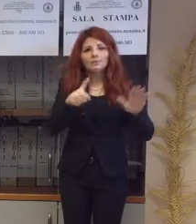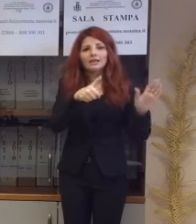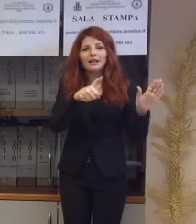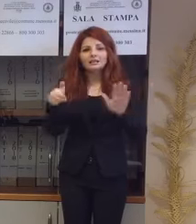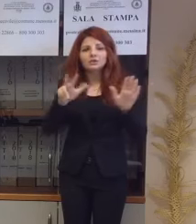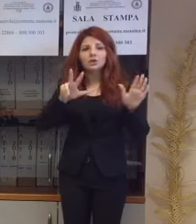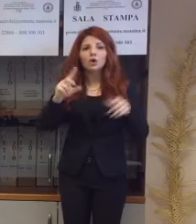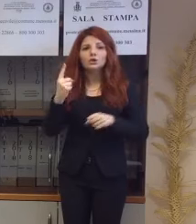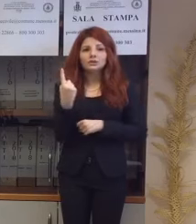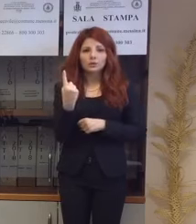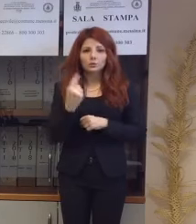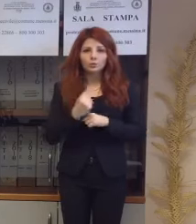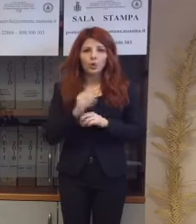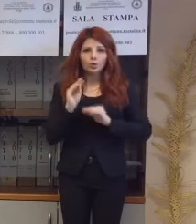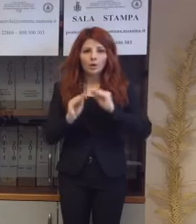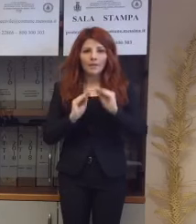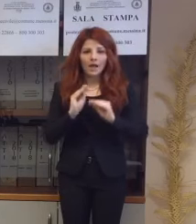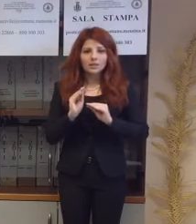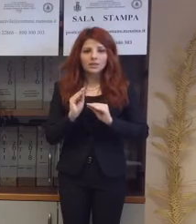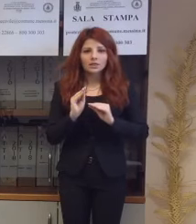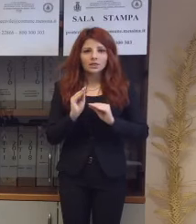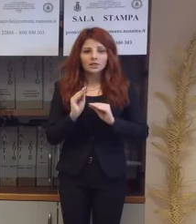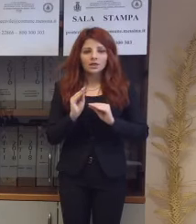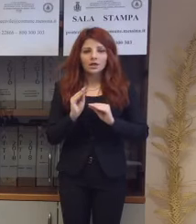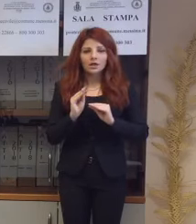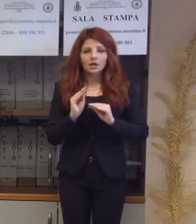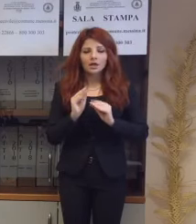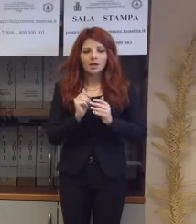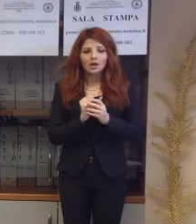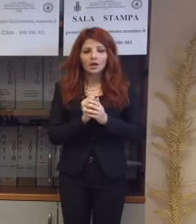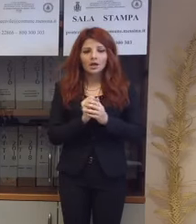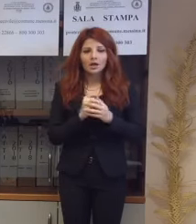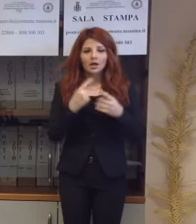8.681 esattamente, che ha portato